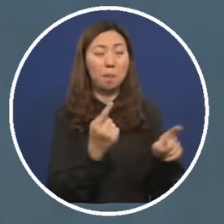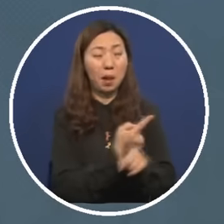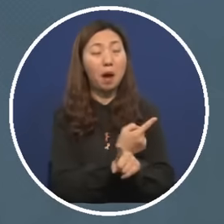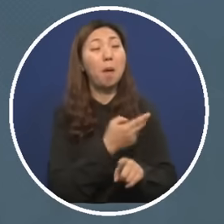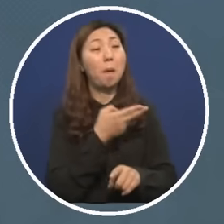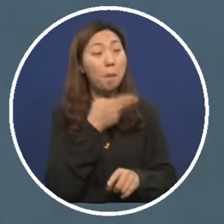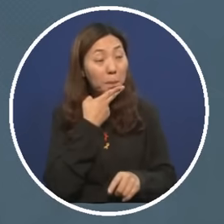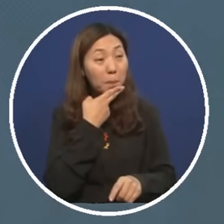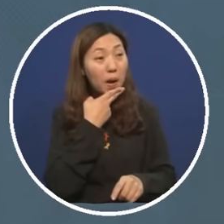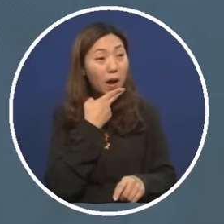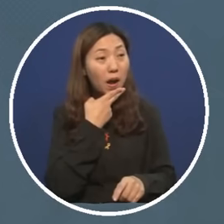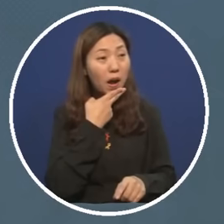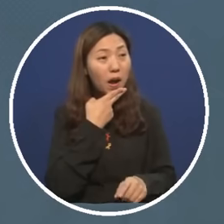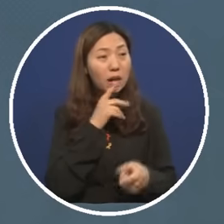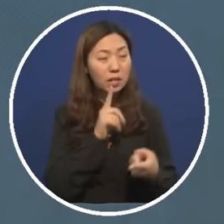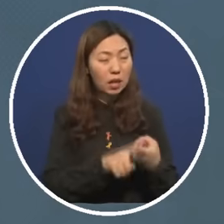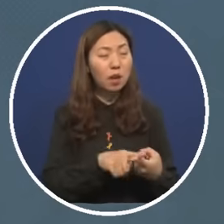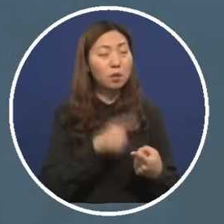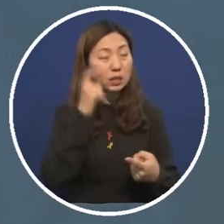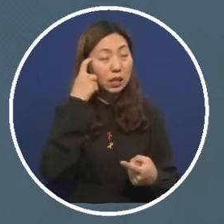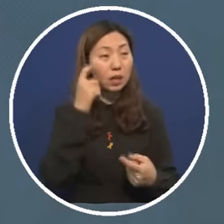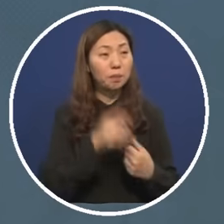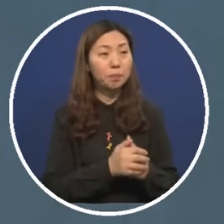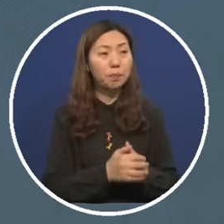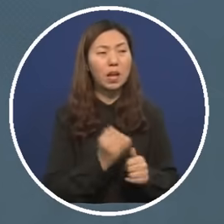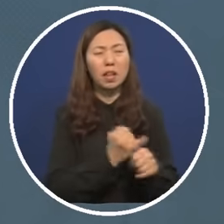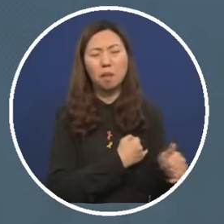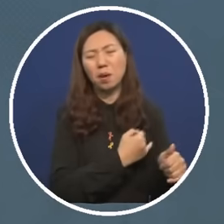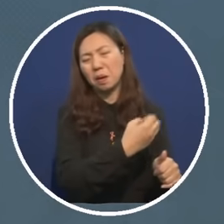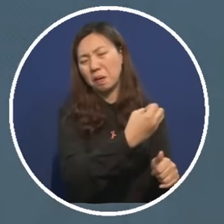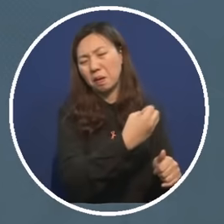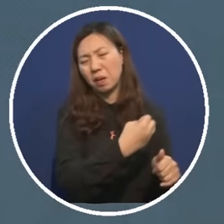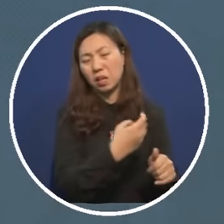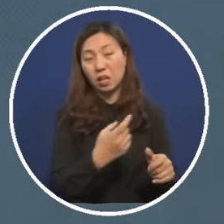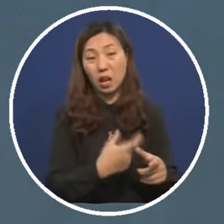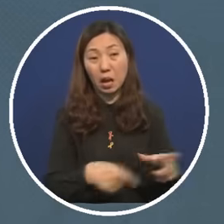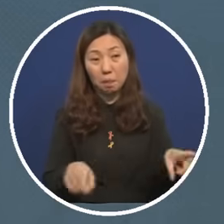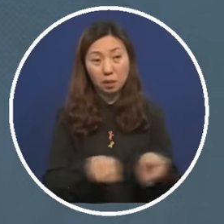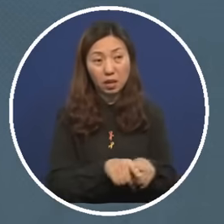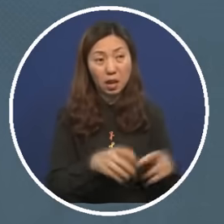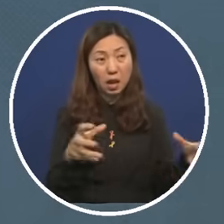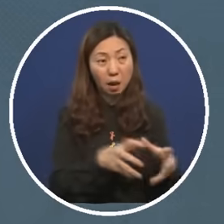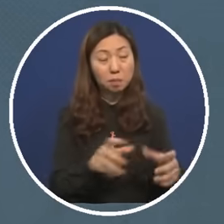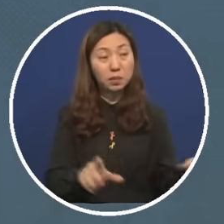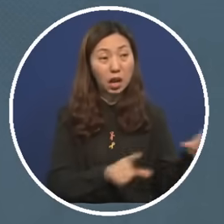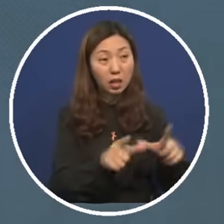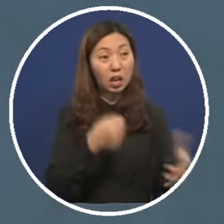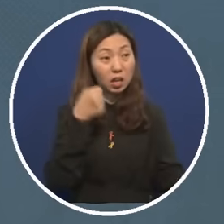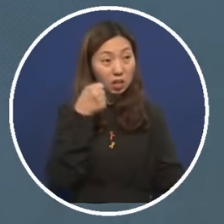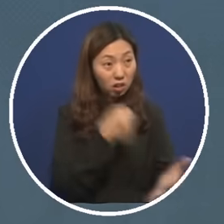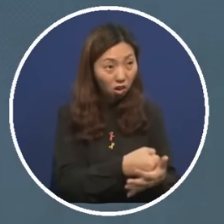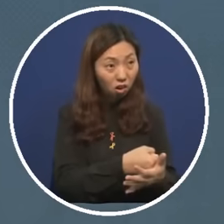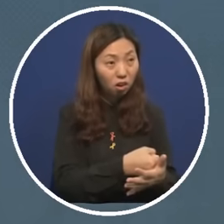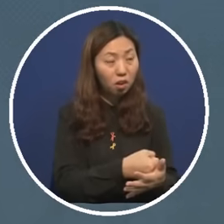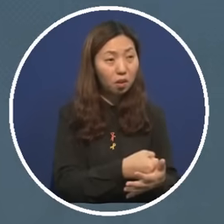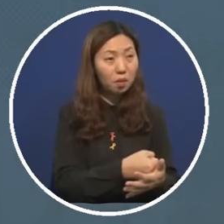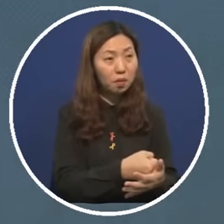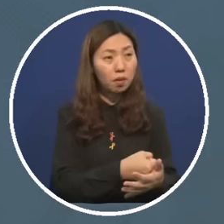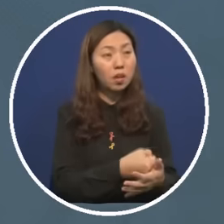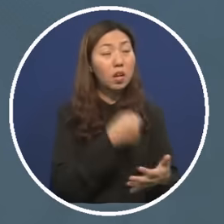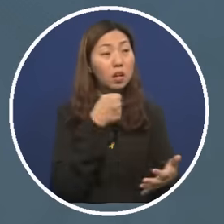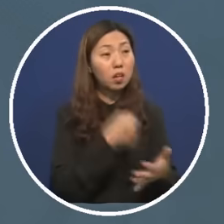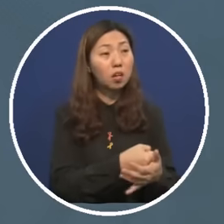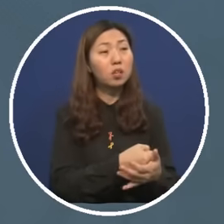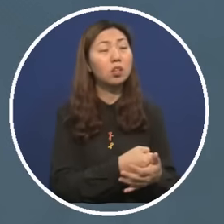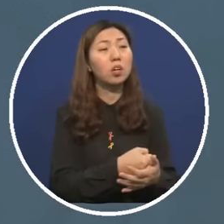얘기인지 알겠어요. 그럼 어떻게 알겠어요. 하느냐 하면 네. 남편이 뭐라 그래도 더 산다고 결정을 하면 내가 좀 더 살아봐야 되겠다 자기가